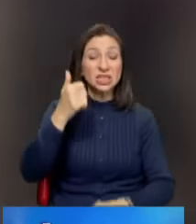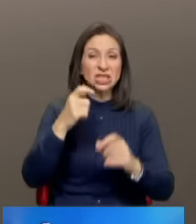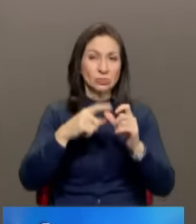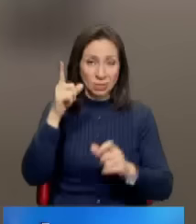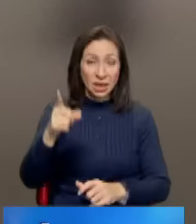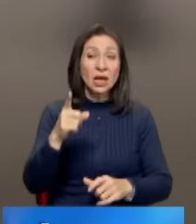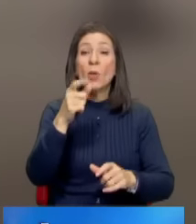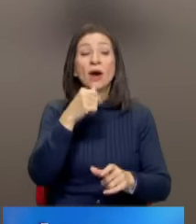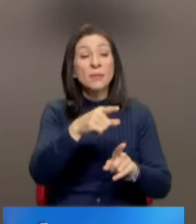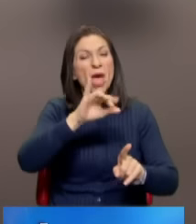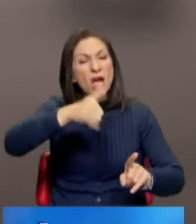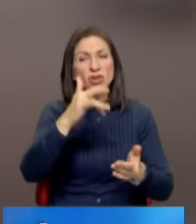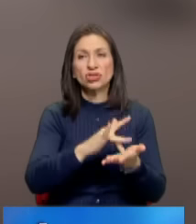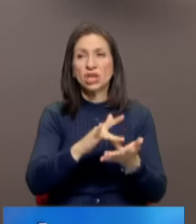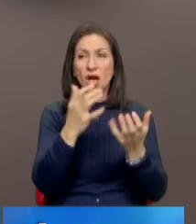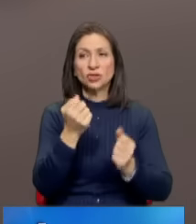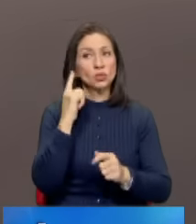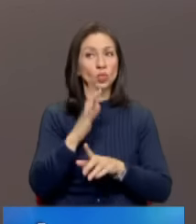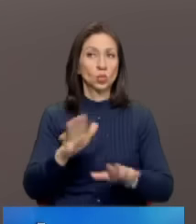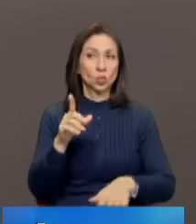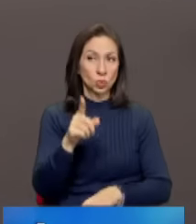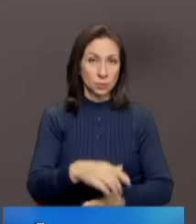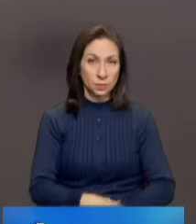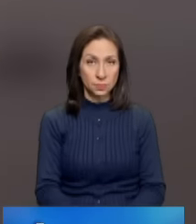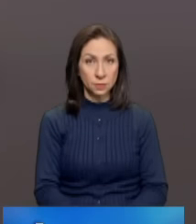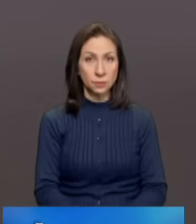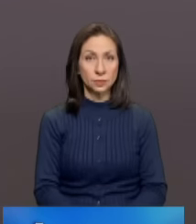Jinping saldırganın en ağır cezayı alacağını duyurdu.